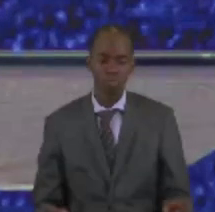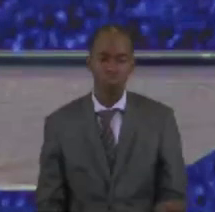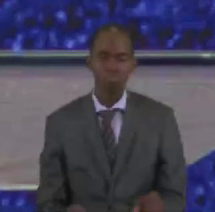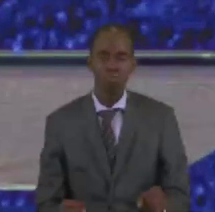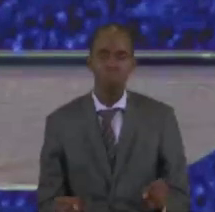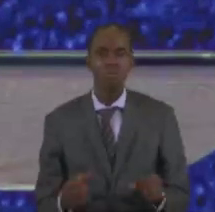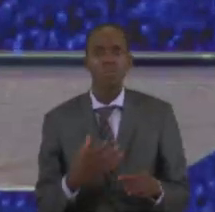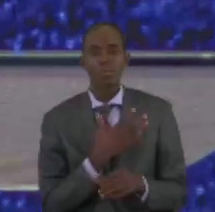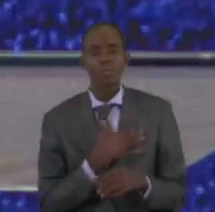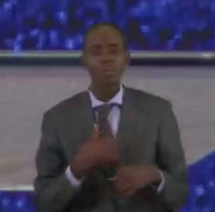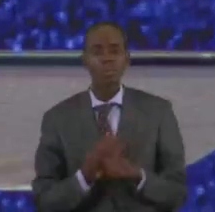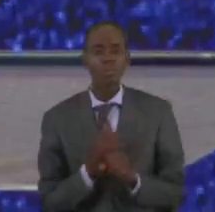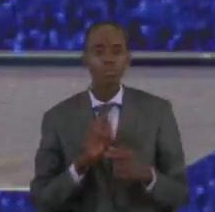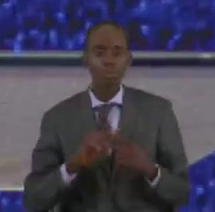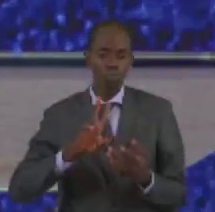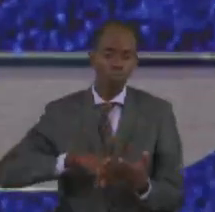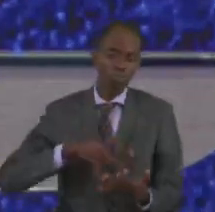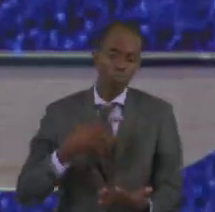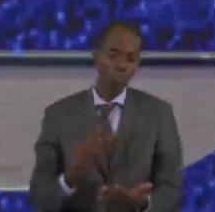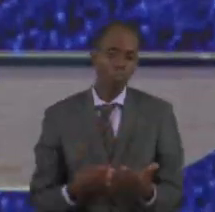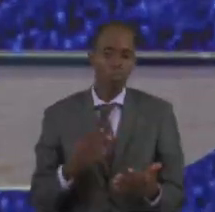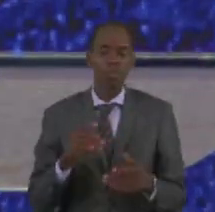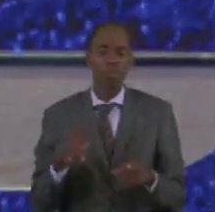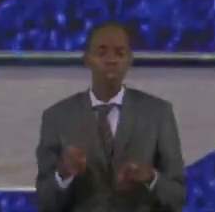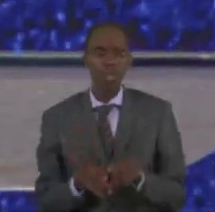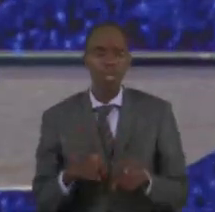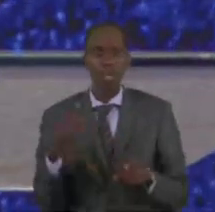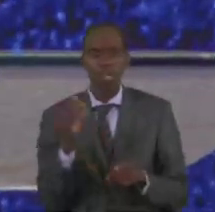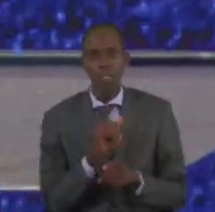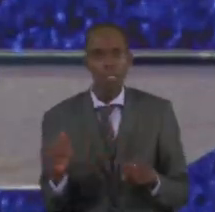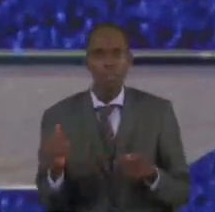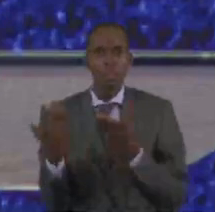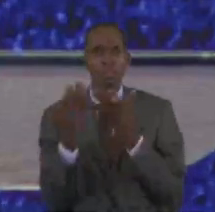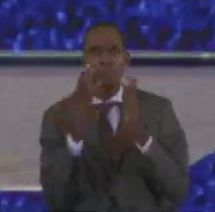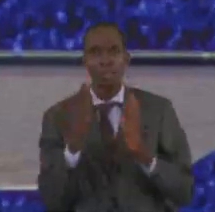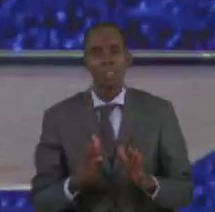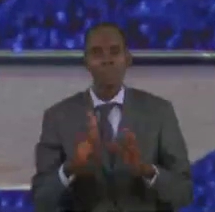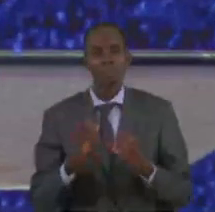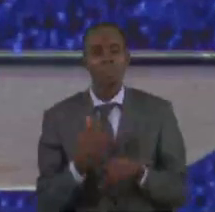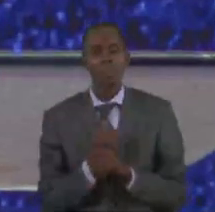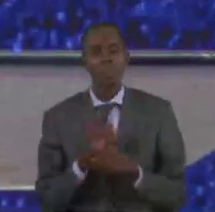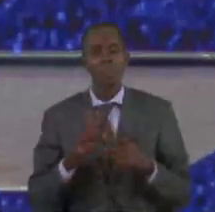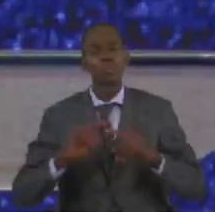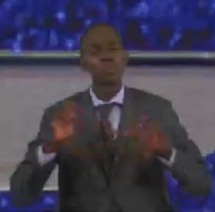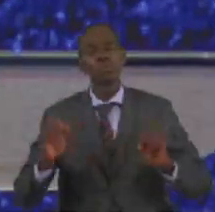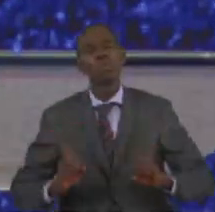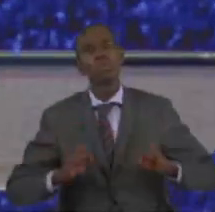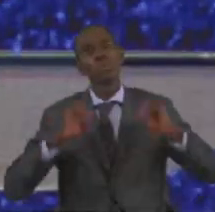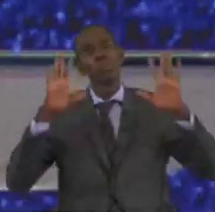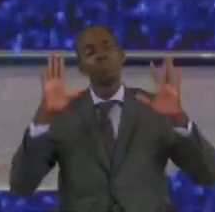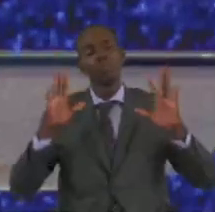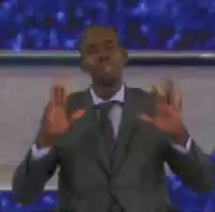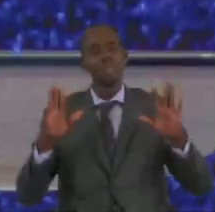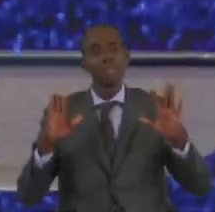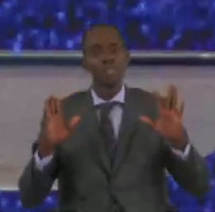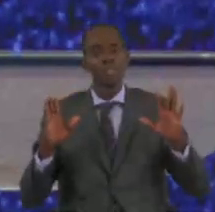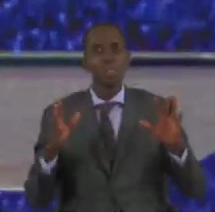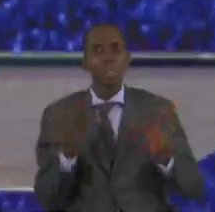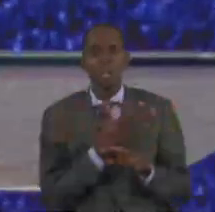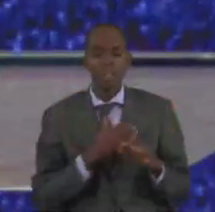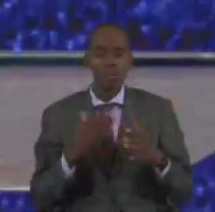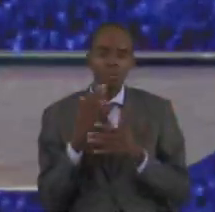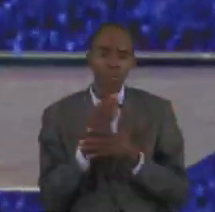faire fléchir et tomber comme un esclave et nous soumettre, la bonne chose qu'on